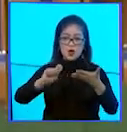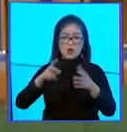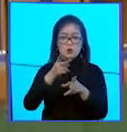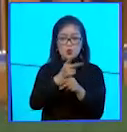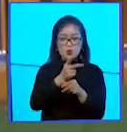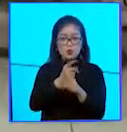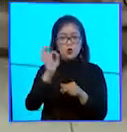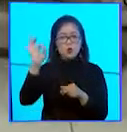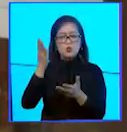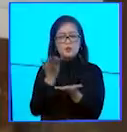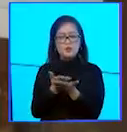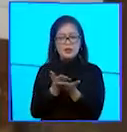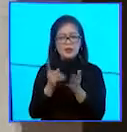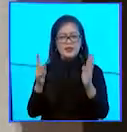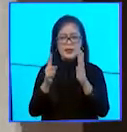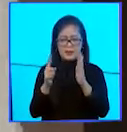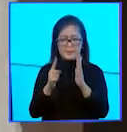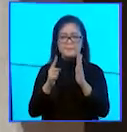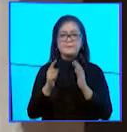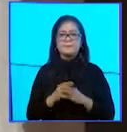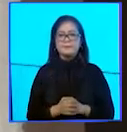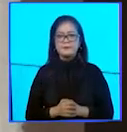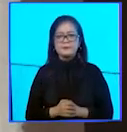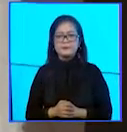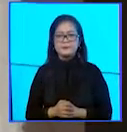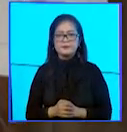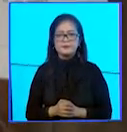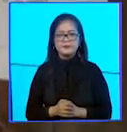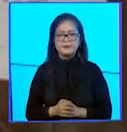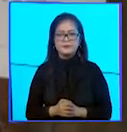tua. Dari Jakarta, Rani Sanjaya, iNews, melaporkan.